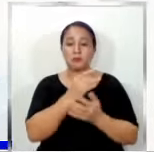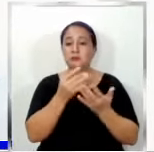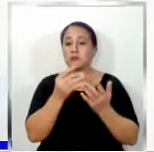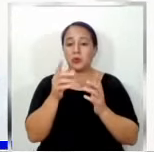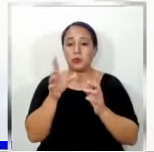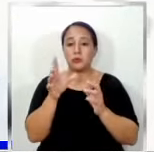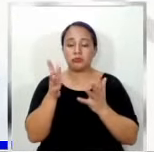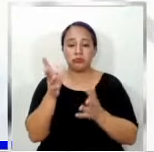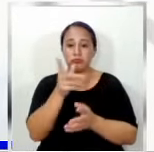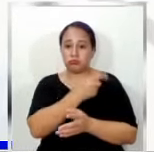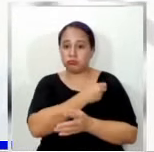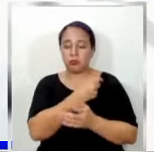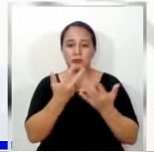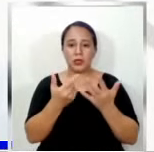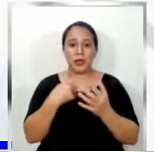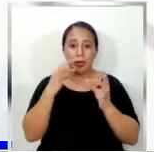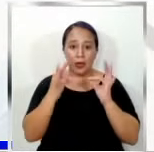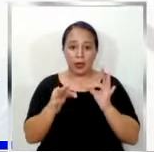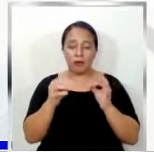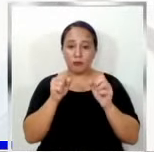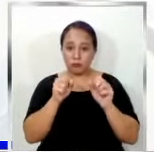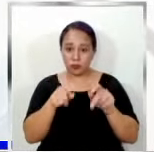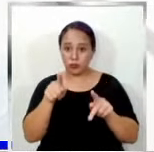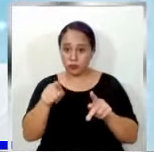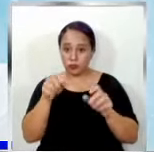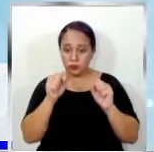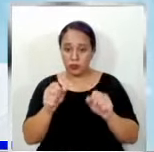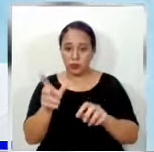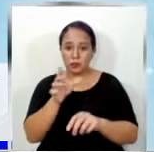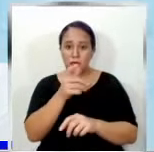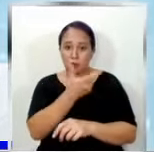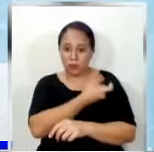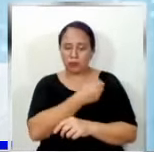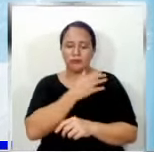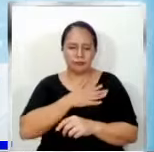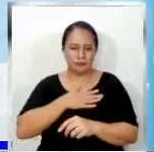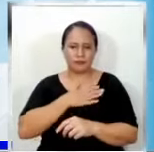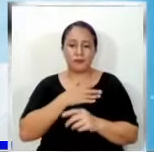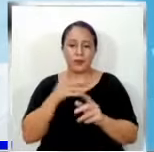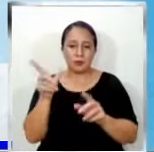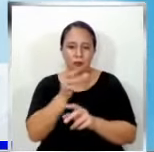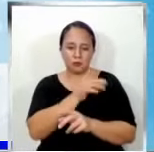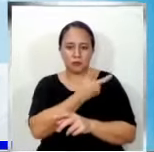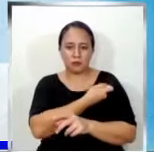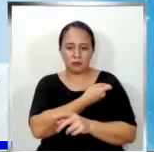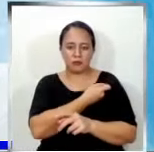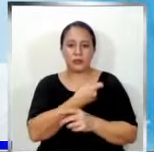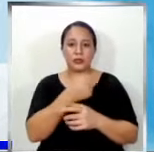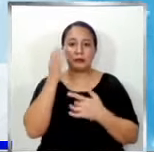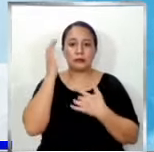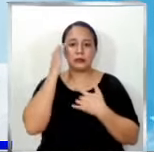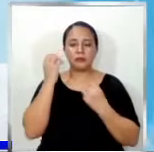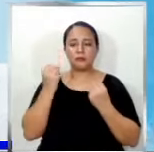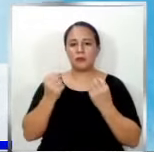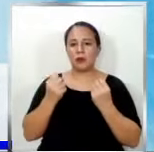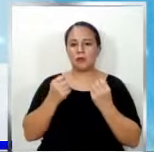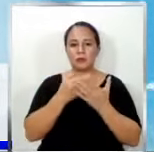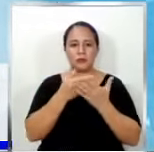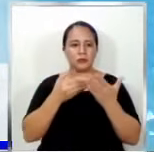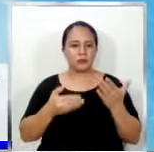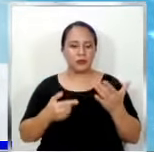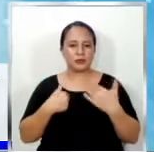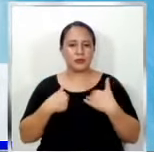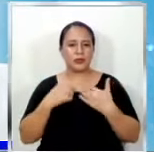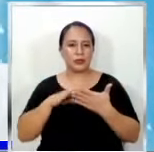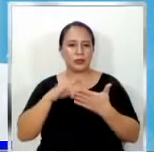Kung meron kayong pagkakataon na magpabakuna na kayo. Sa kanyang pagkakasakit, marami raw mga bagay na natutunan